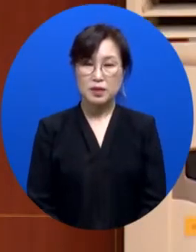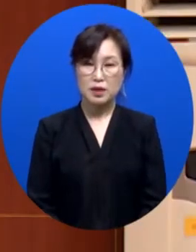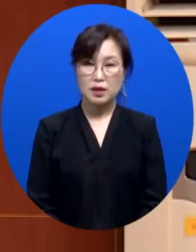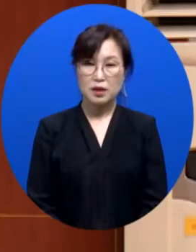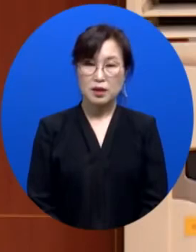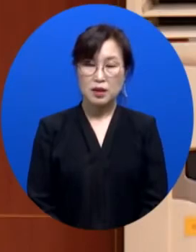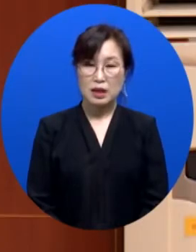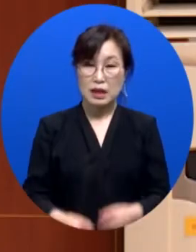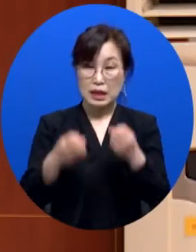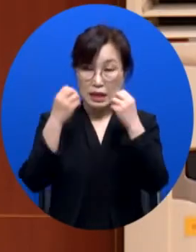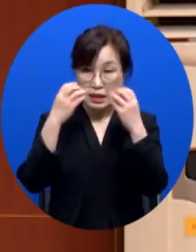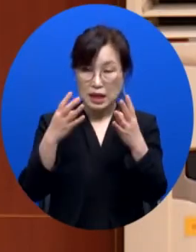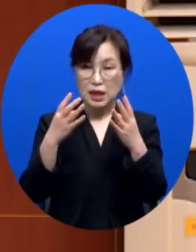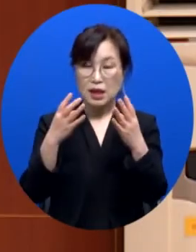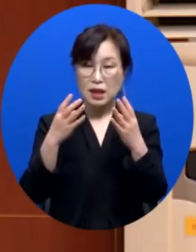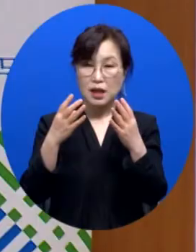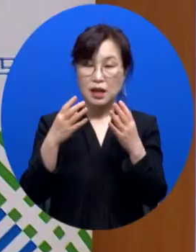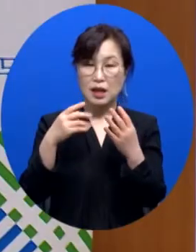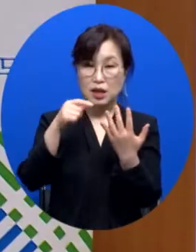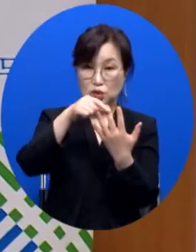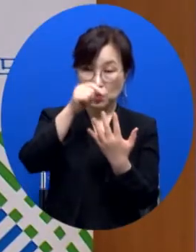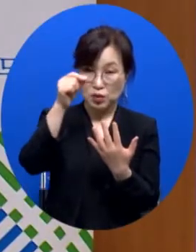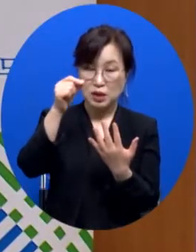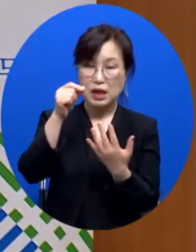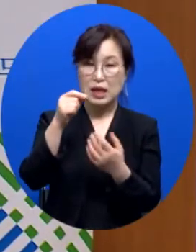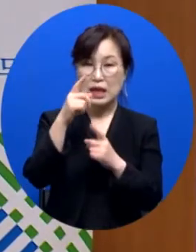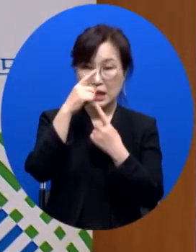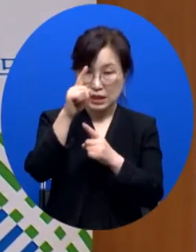정기총회에서는 신임회장 이상덕 목사를 포함한